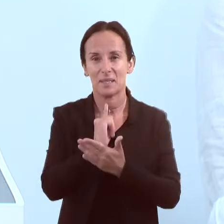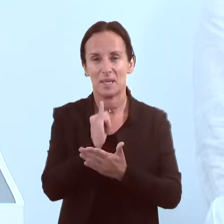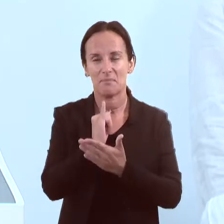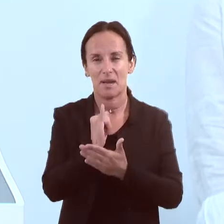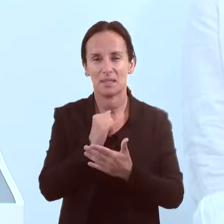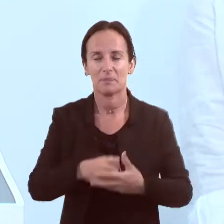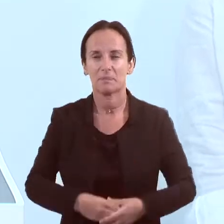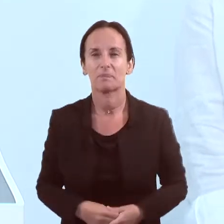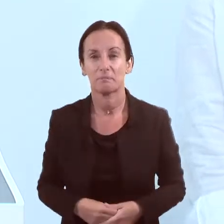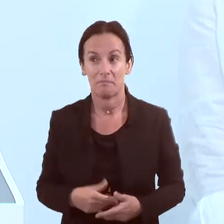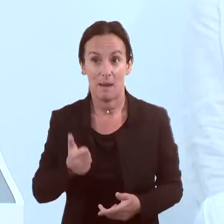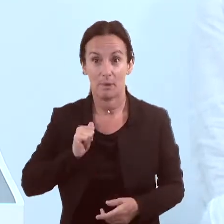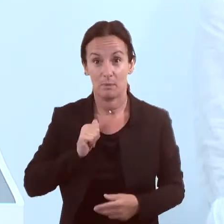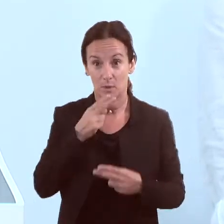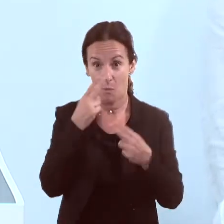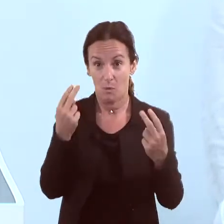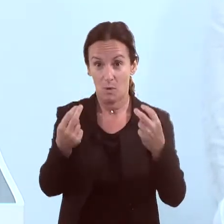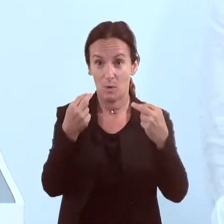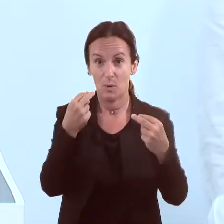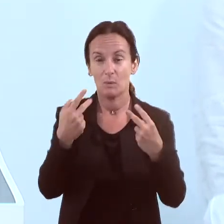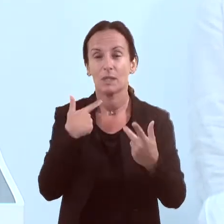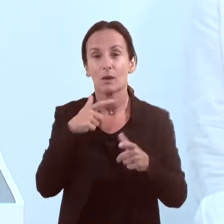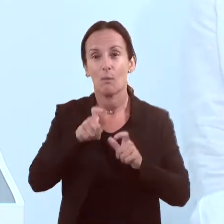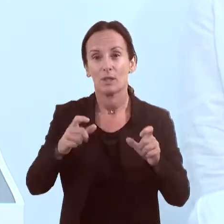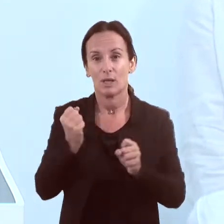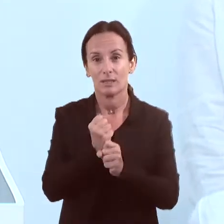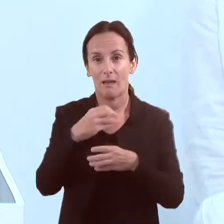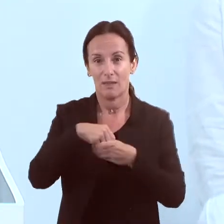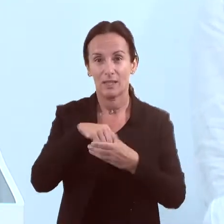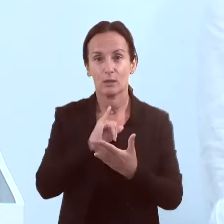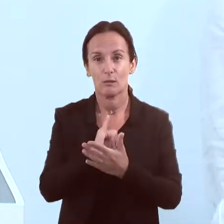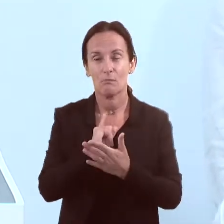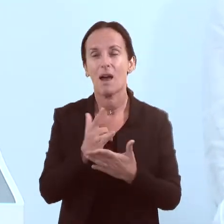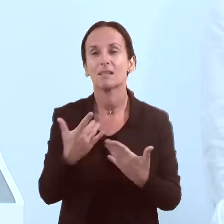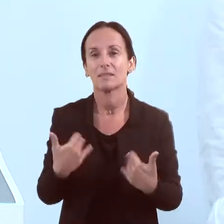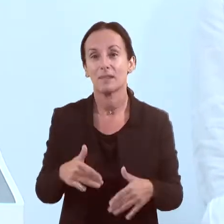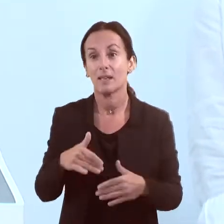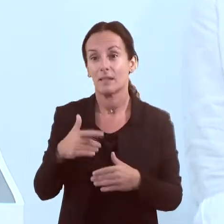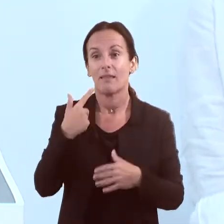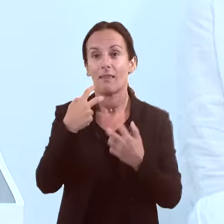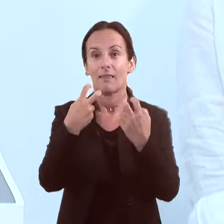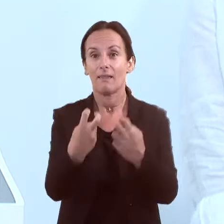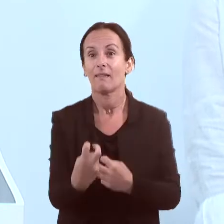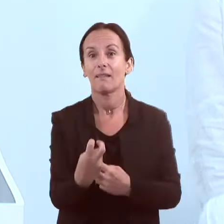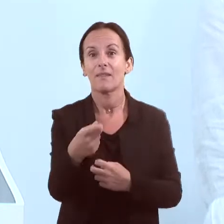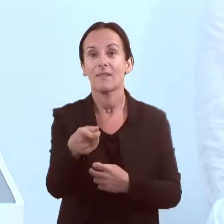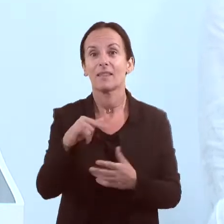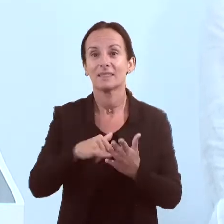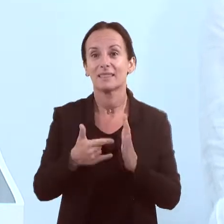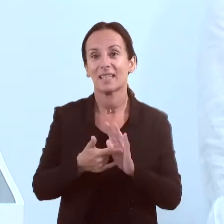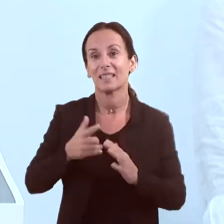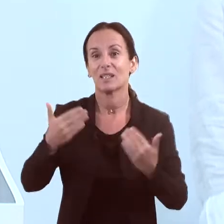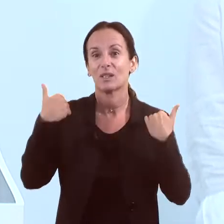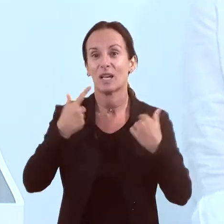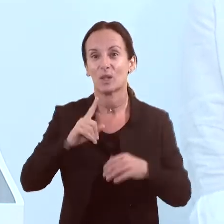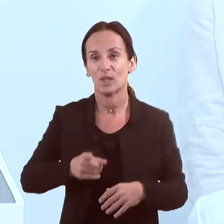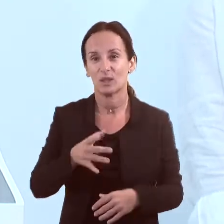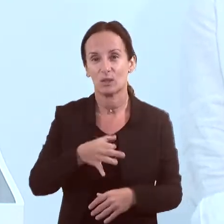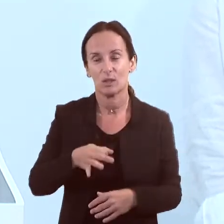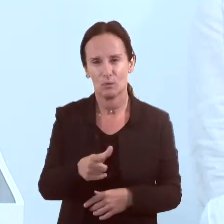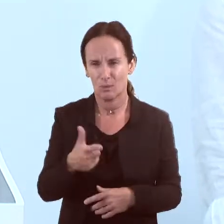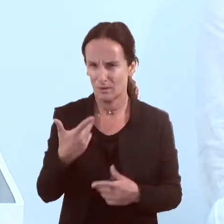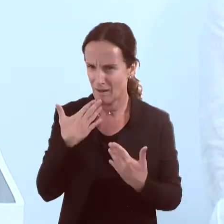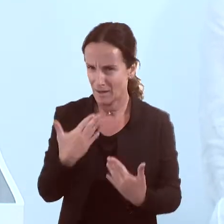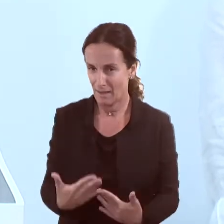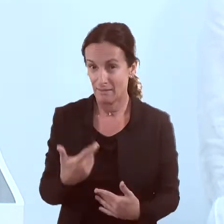les persones de CIMAS que ho fan possible. Ens acompanya un tècnic, el director insular, per aquesta gran feina que fan, que a vegades